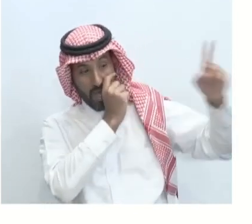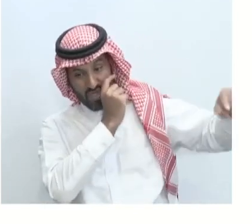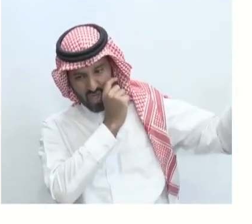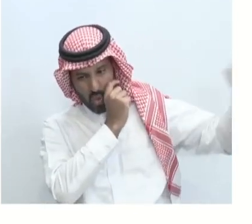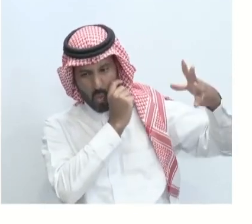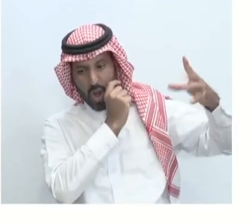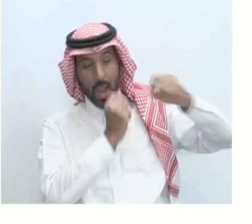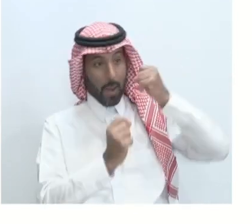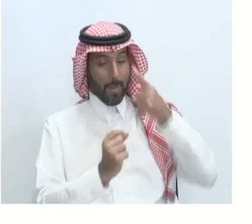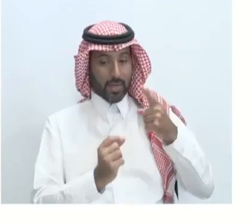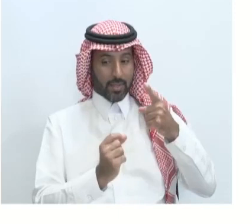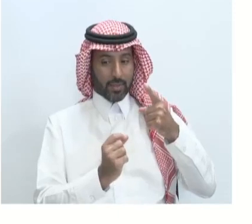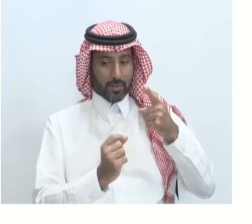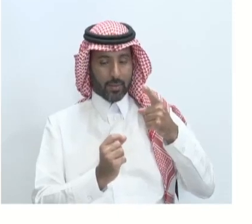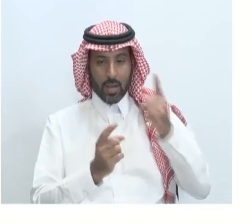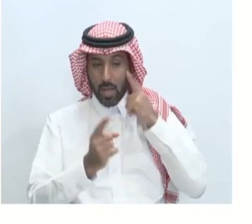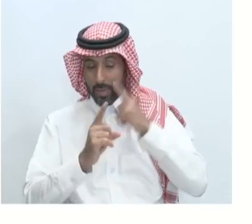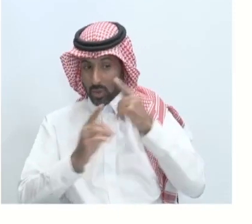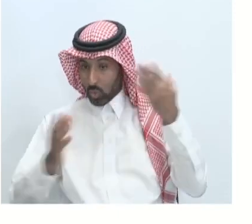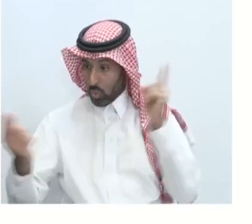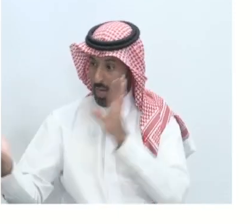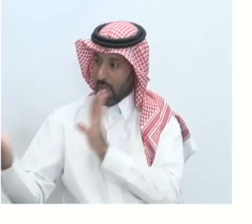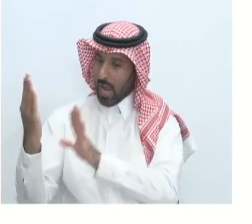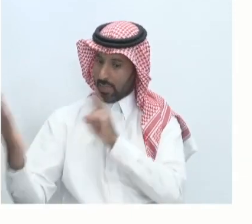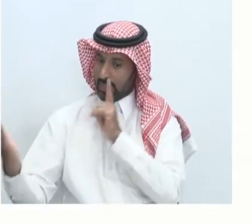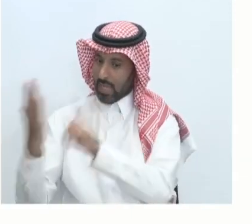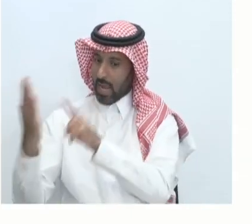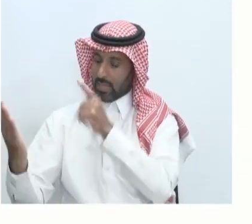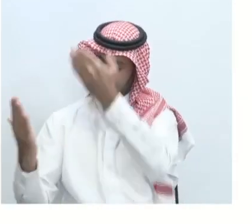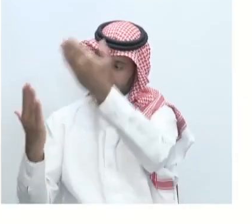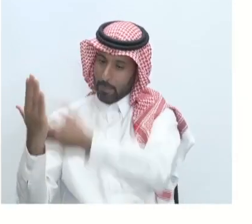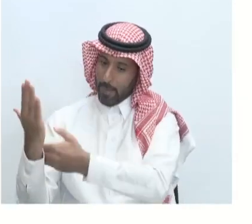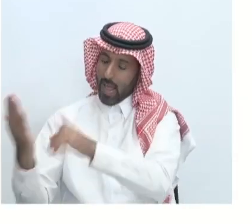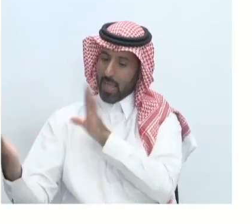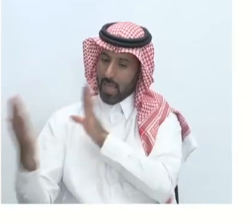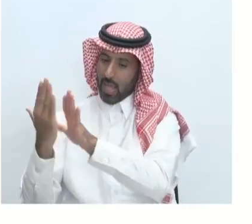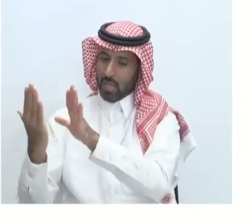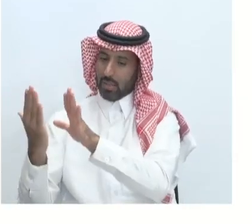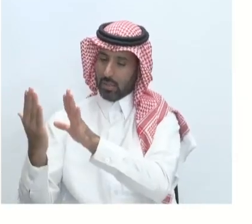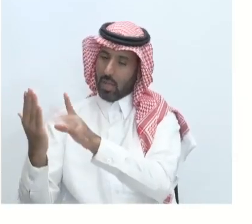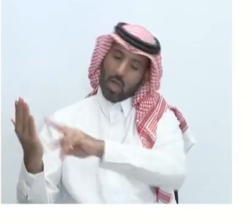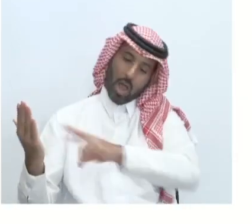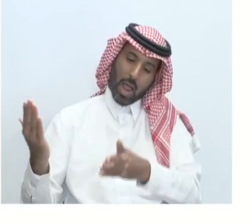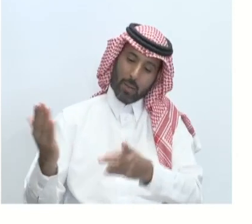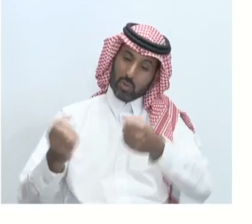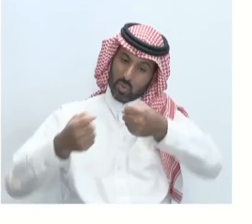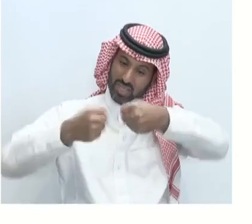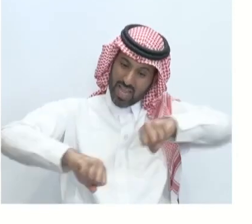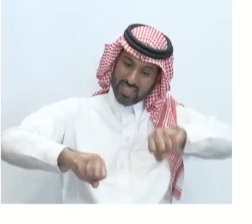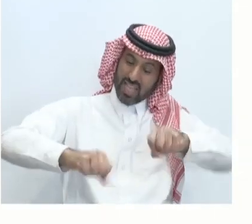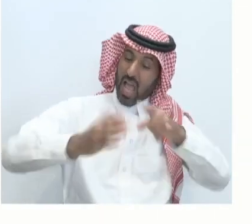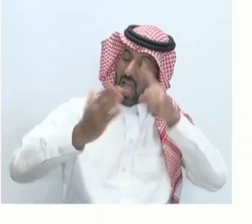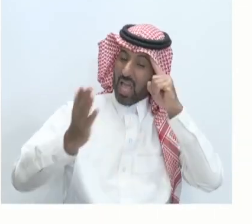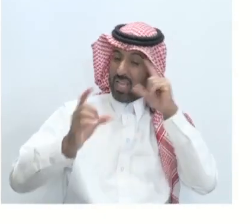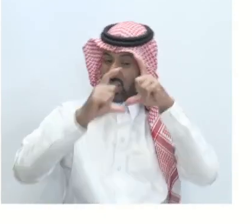المرئي اما ان تكون عاكسه اي بمعنى تستخدم مرايا او ان تكون كاسره